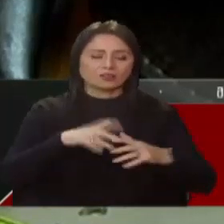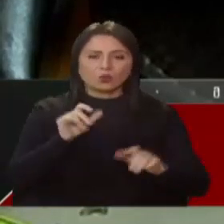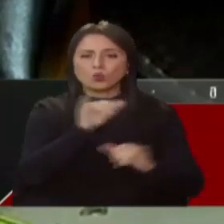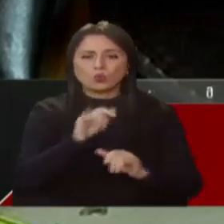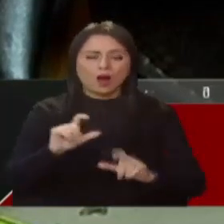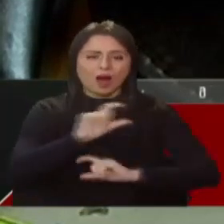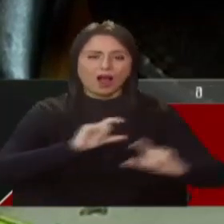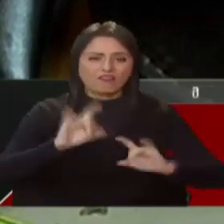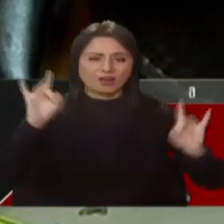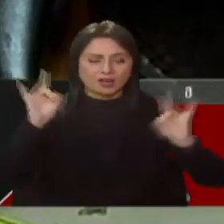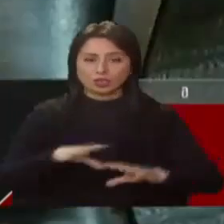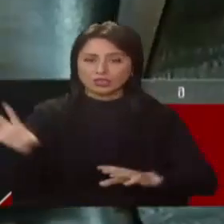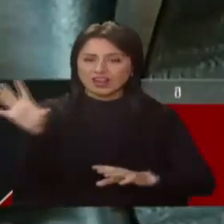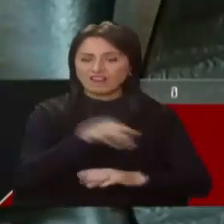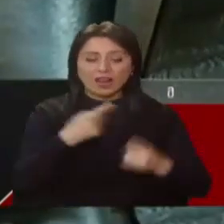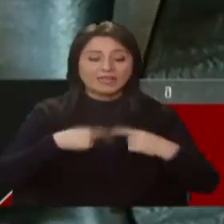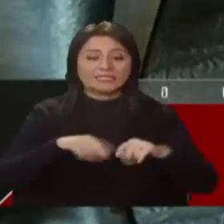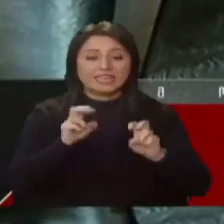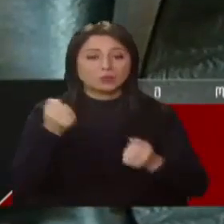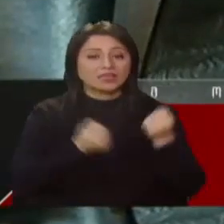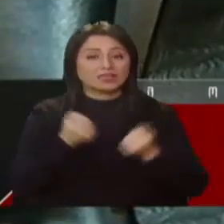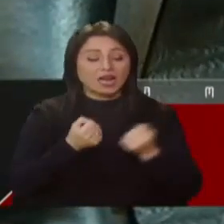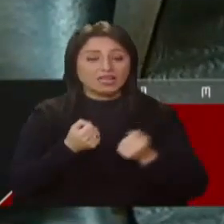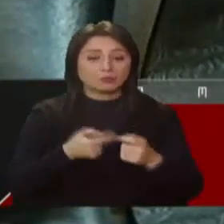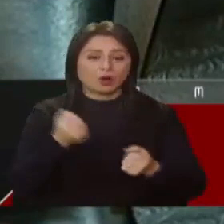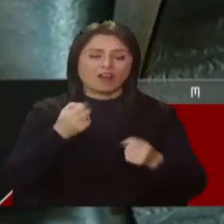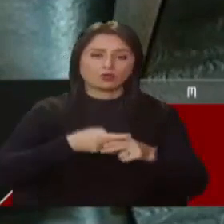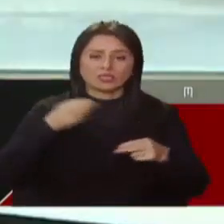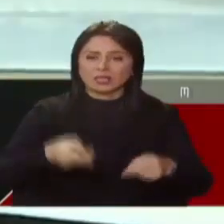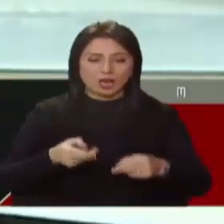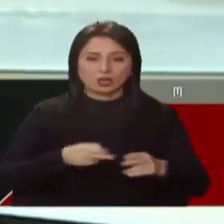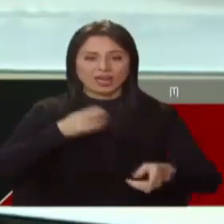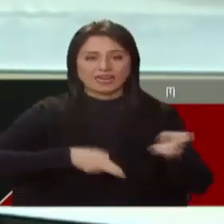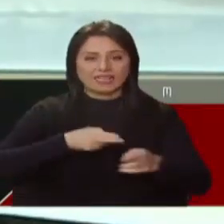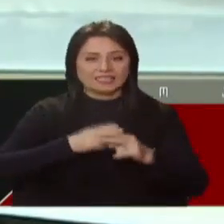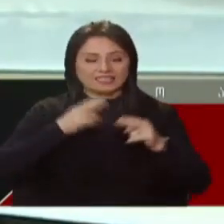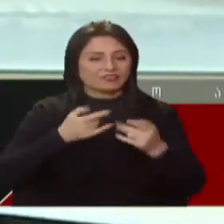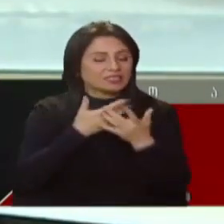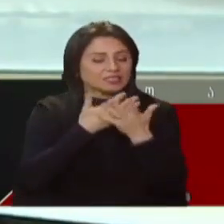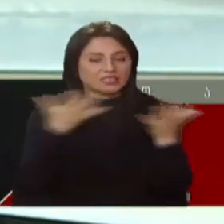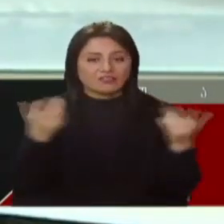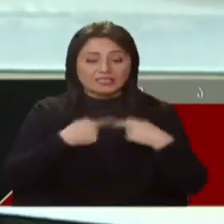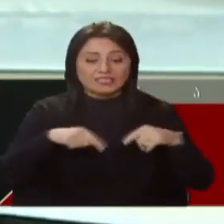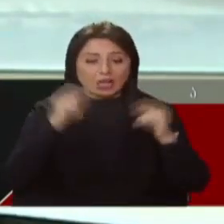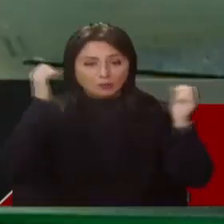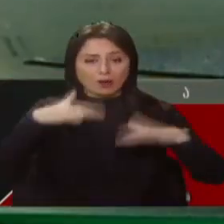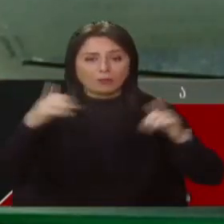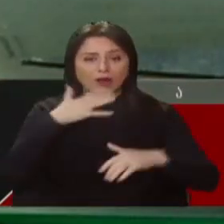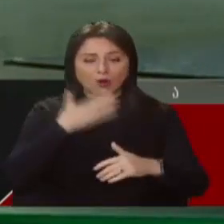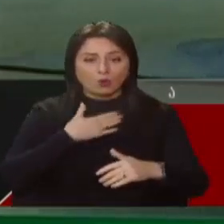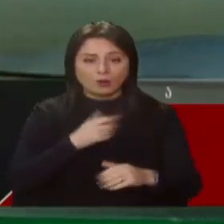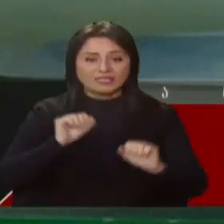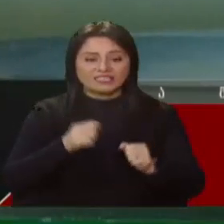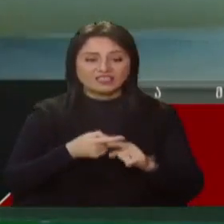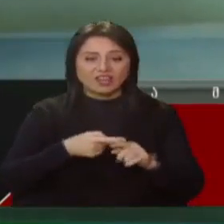și cape și restaurant și ecolo, sa hisa zuga dobri, transport și apto sadgur și kinic zi sadgur să desfa, sa zuga dobri, uita și sa gile și civiera,